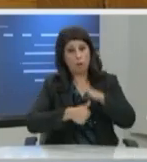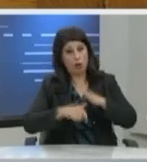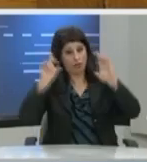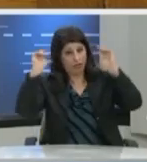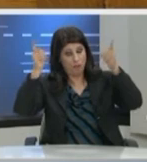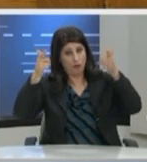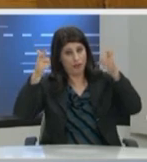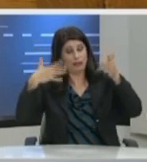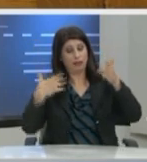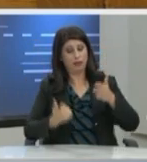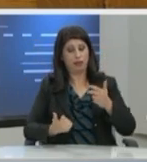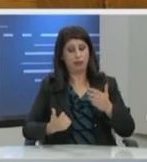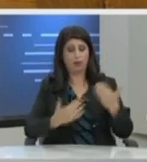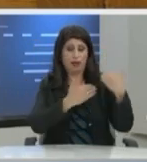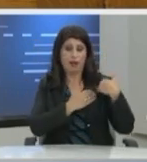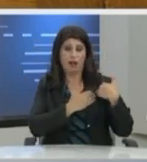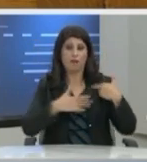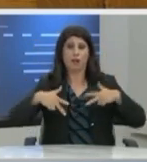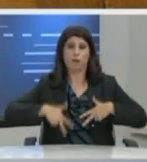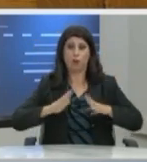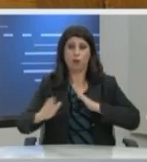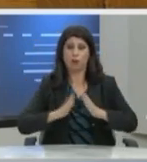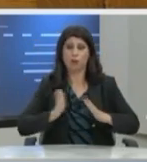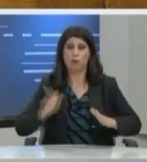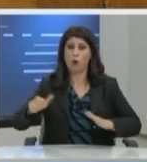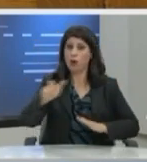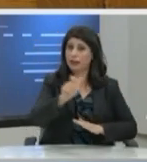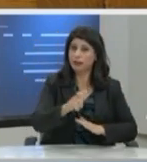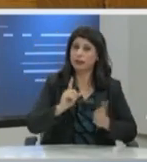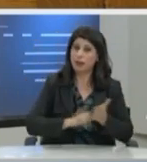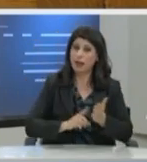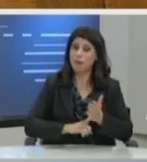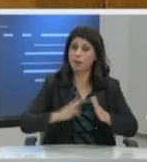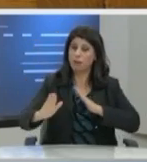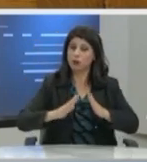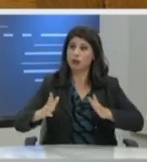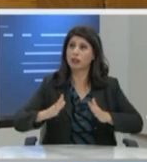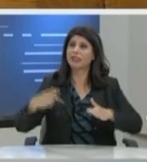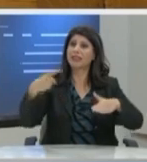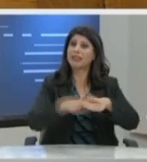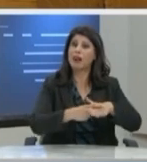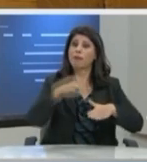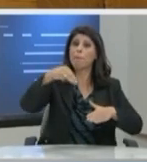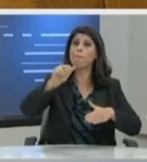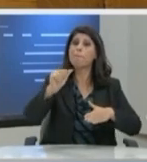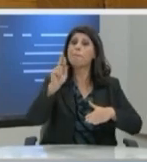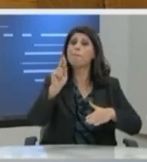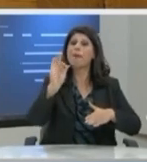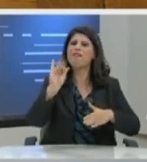ήταν υπουργός προστασίας του πολίτη και έπρεπε να προστατευθούν τις Μαρφίν, οι έγκλειστοι,